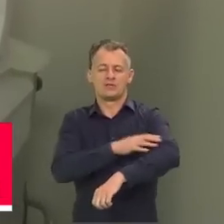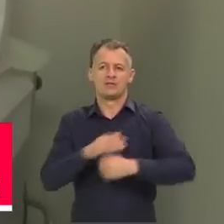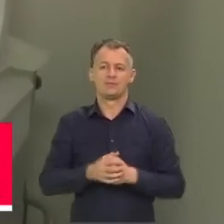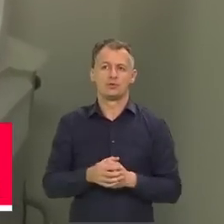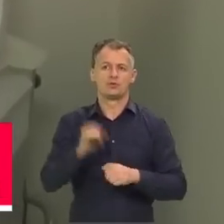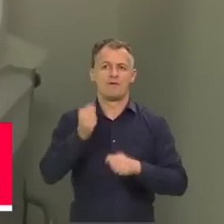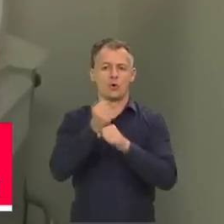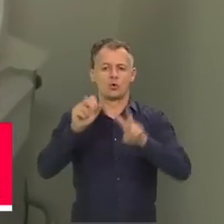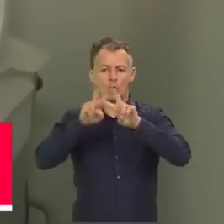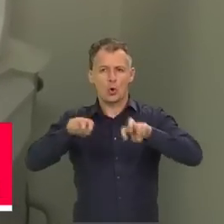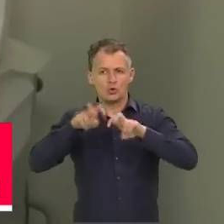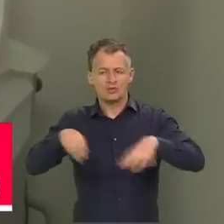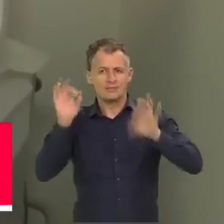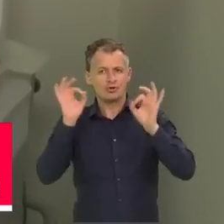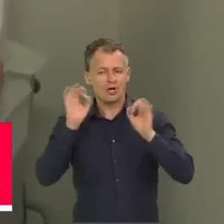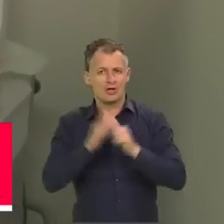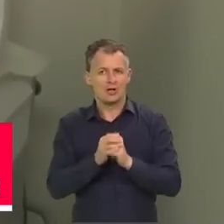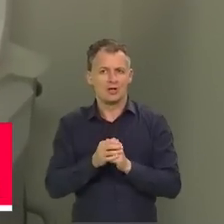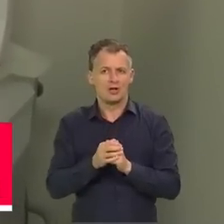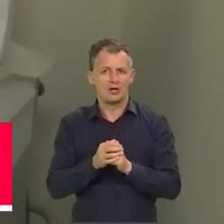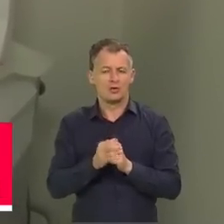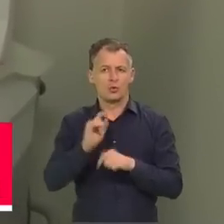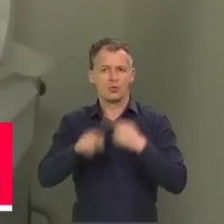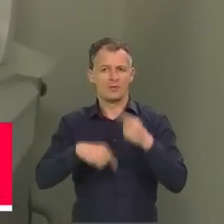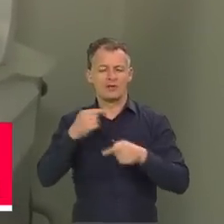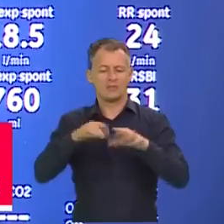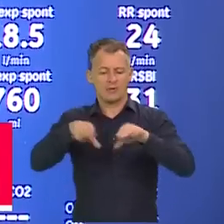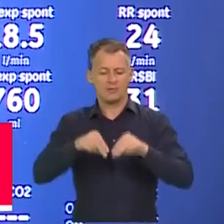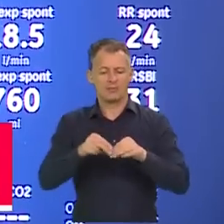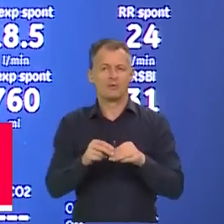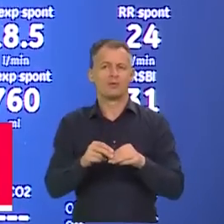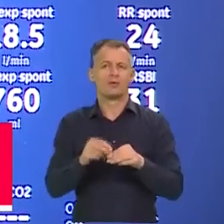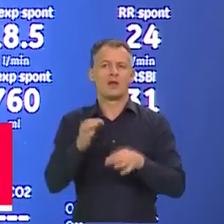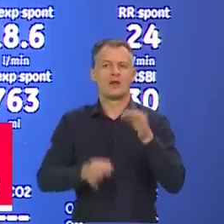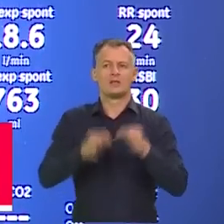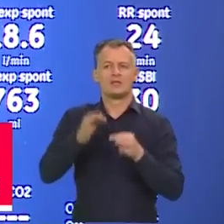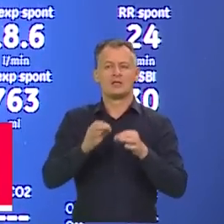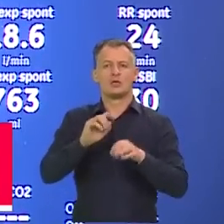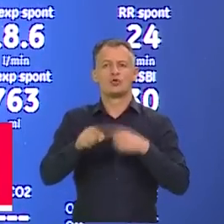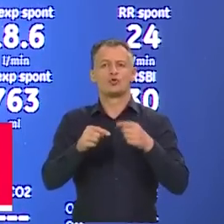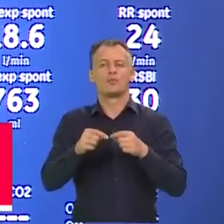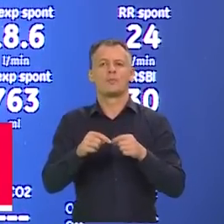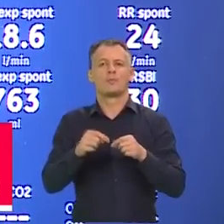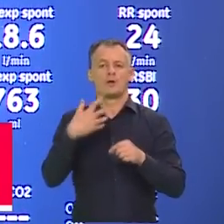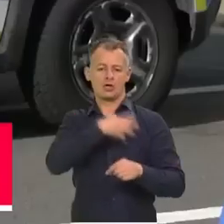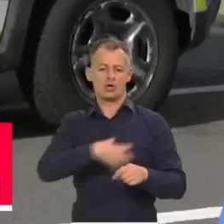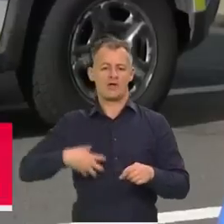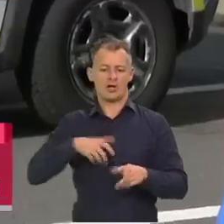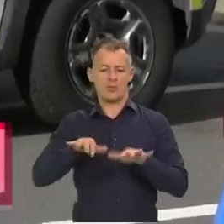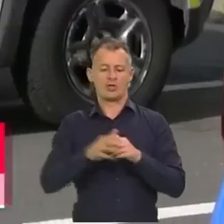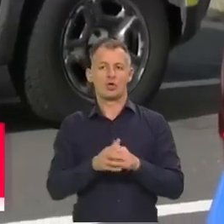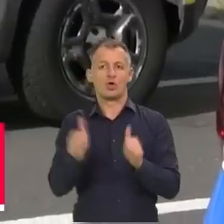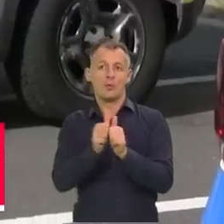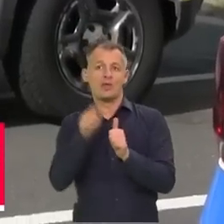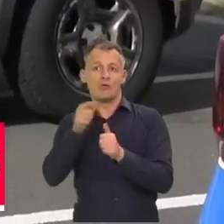efectuate consulturile de specialitate și urmează să primim rezultatele la tomografiile computerizate. Iubita francezului a fost audiată la